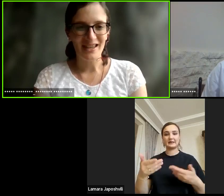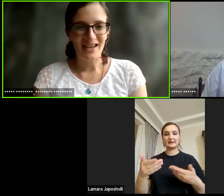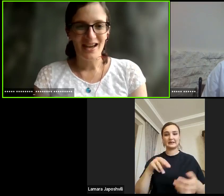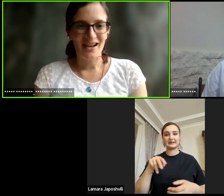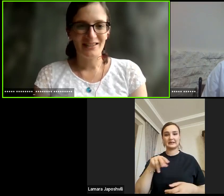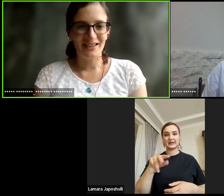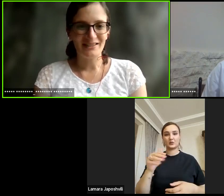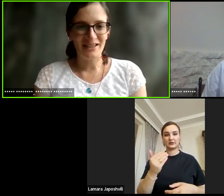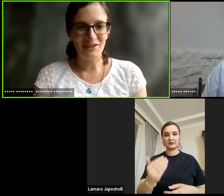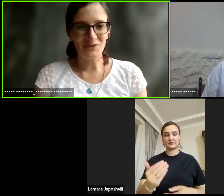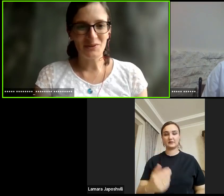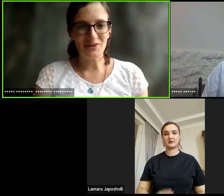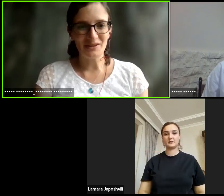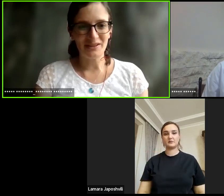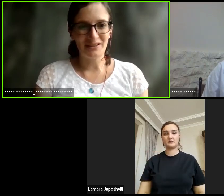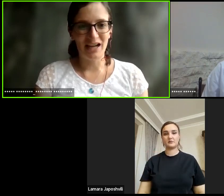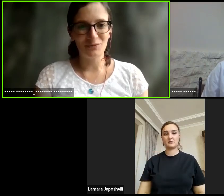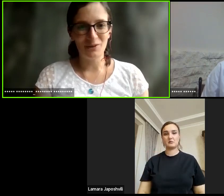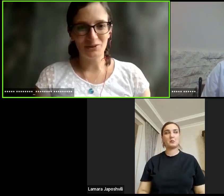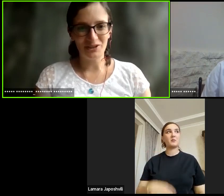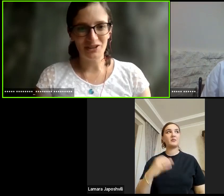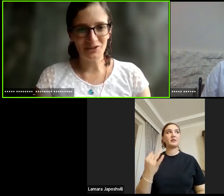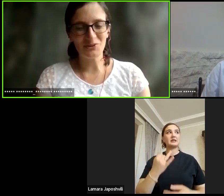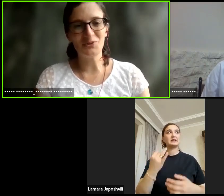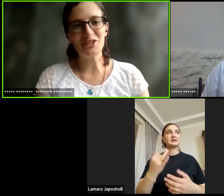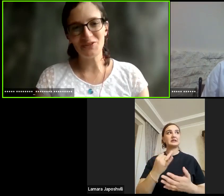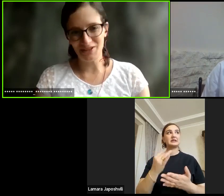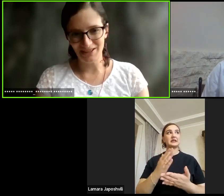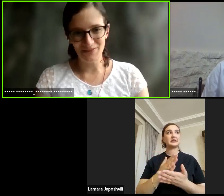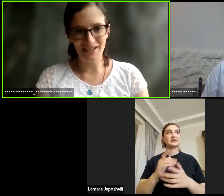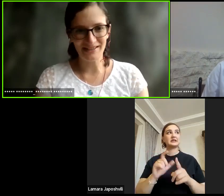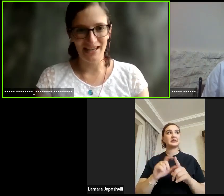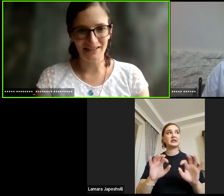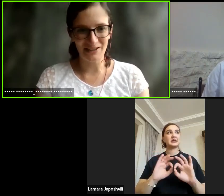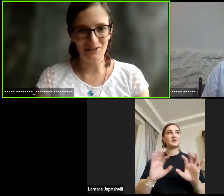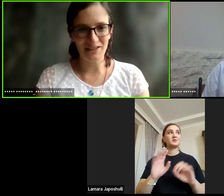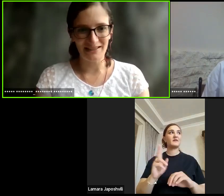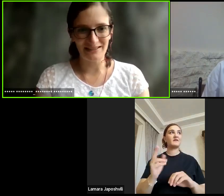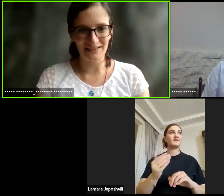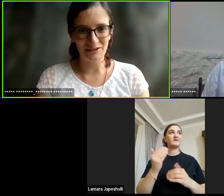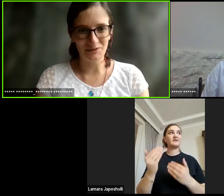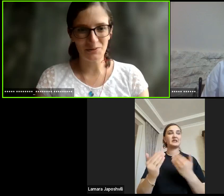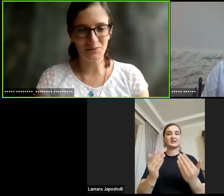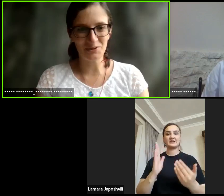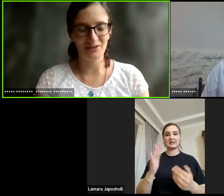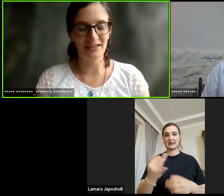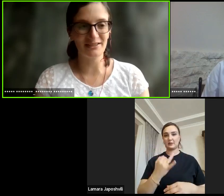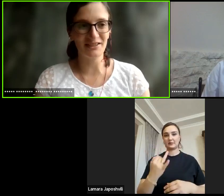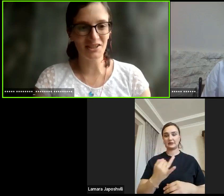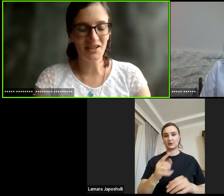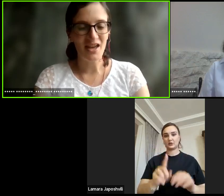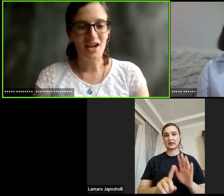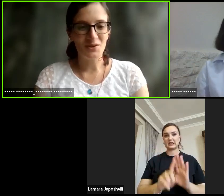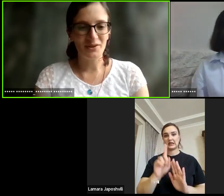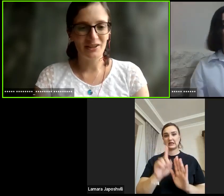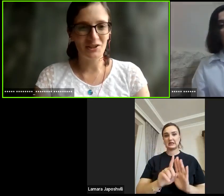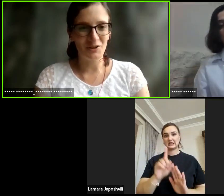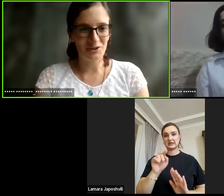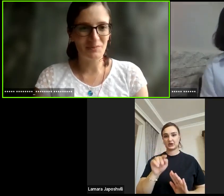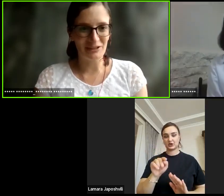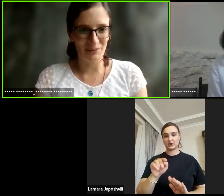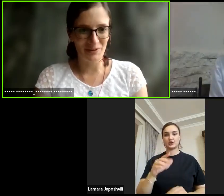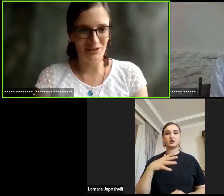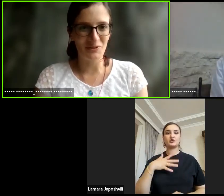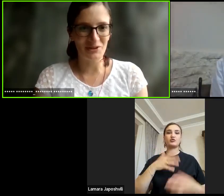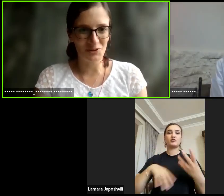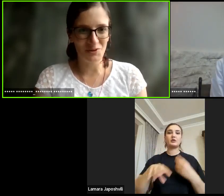სიარულისთვის. და საინტერესოა ის გავმარტოთ ისიც თუ ვისთვის იქნება ეს საინტერესო დასაწყისში. ჩვენ ახლა